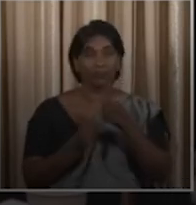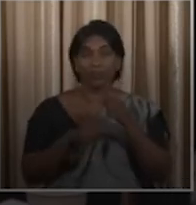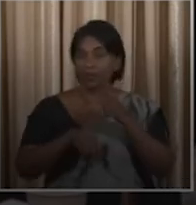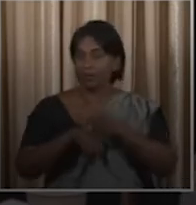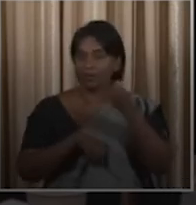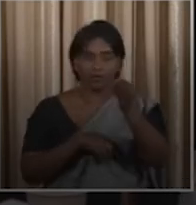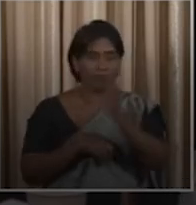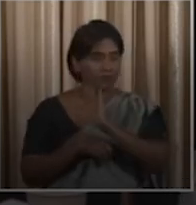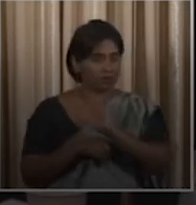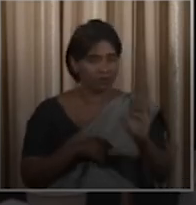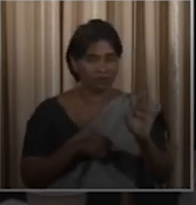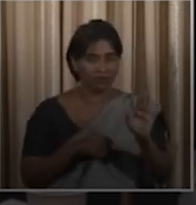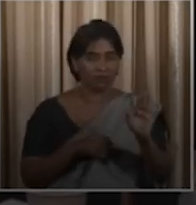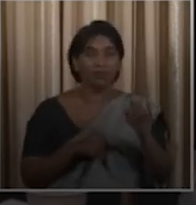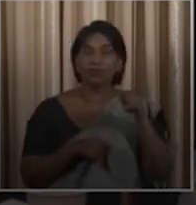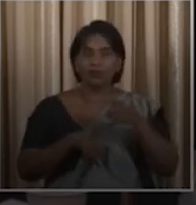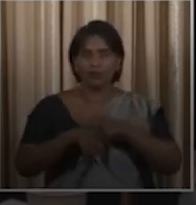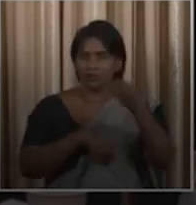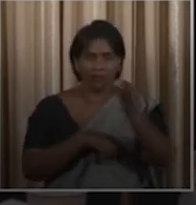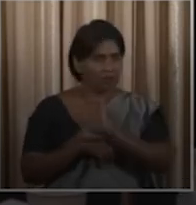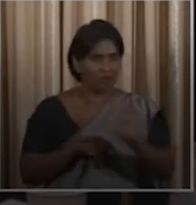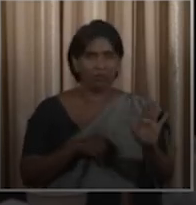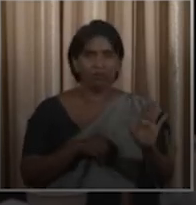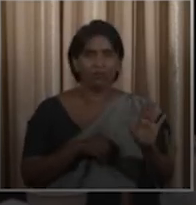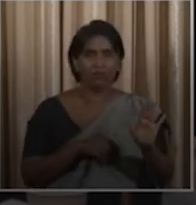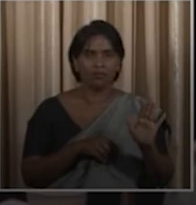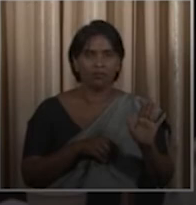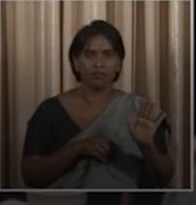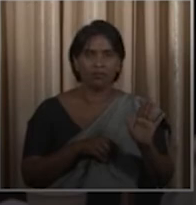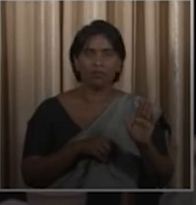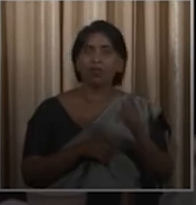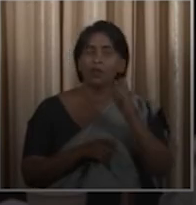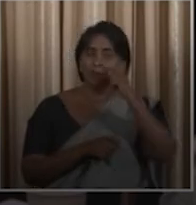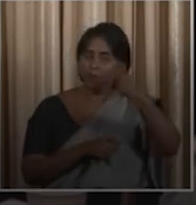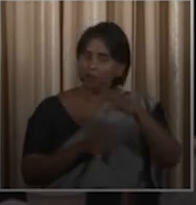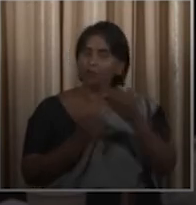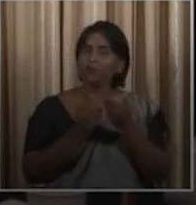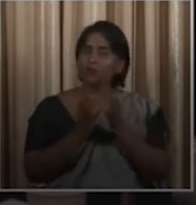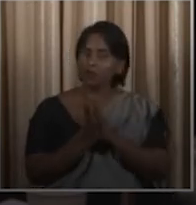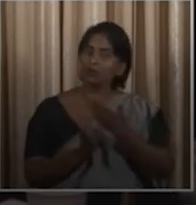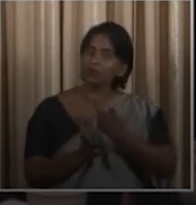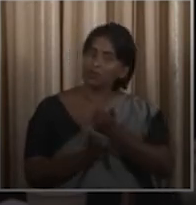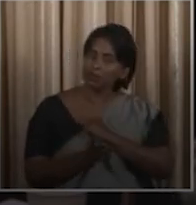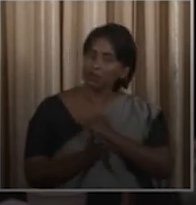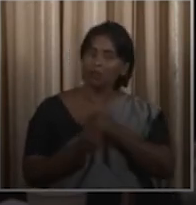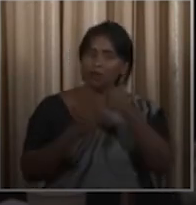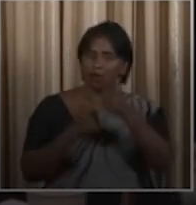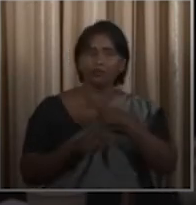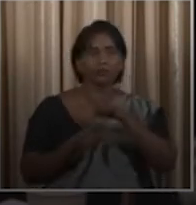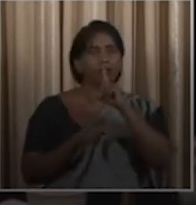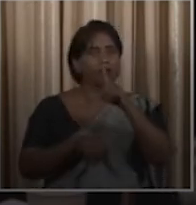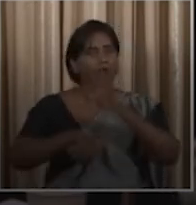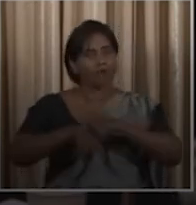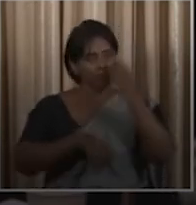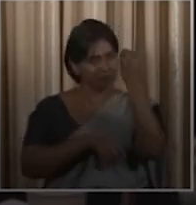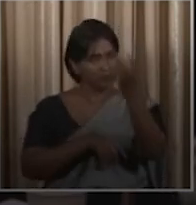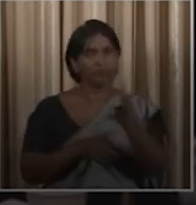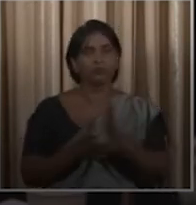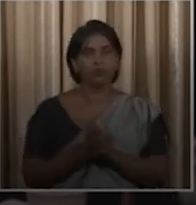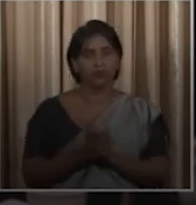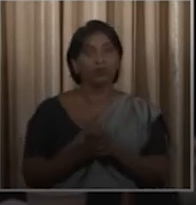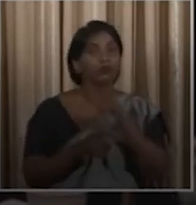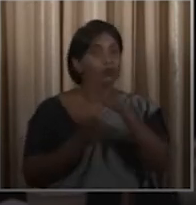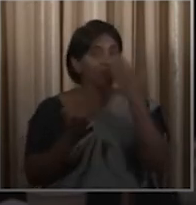මේකට ඉඩ දෙන්න එපා. ජනතාවට තමන්ගේ කැමැත්ත සාධාරණ ප්‍රකාශනපත් කිරීමේ අවස්ථාව දෙන්න. ඒක වළක්වන්න